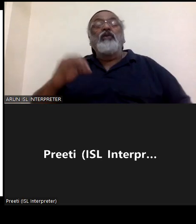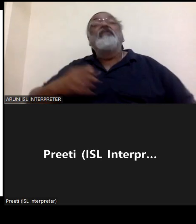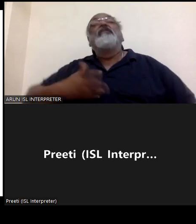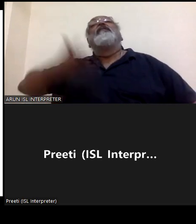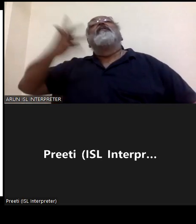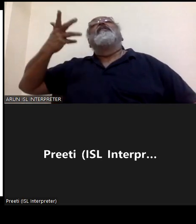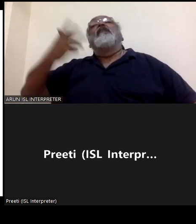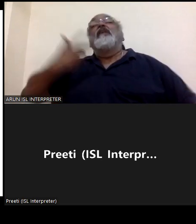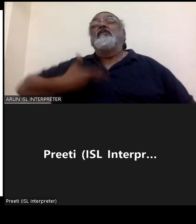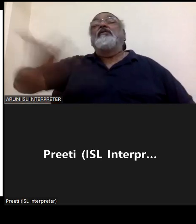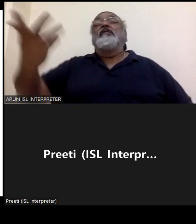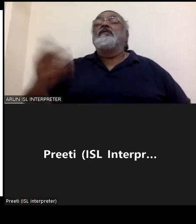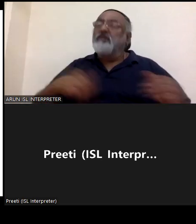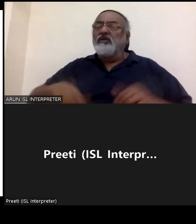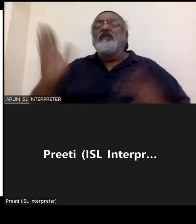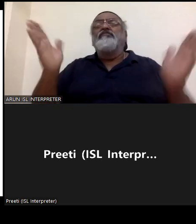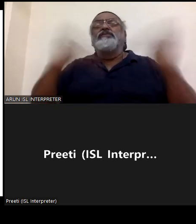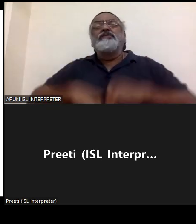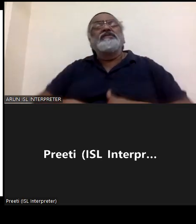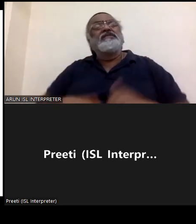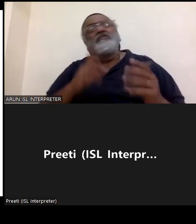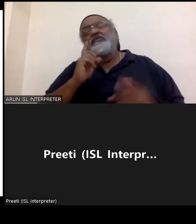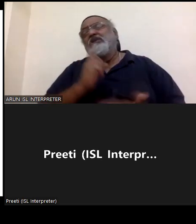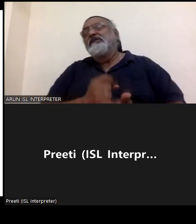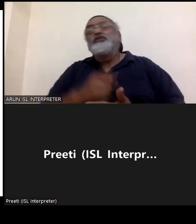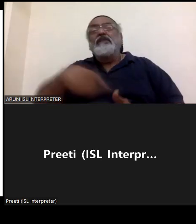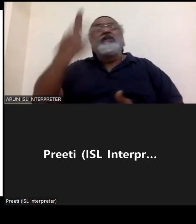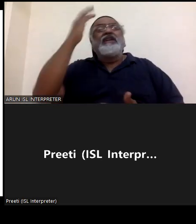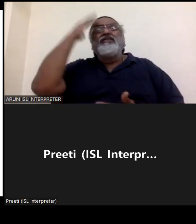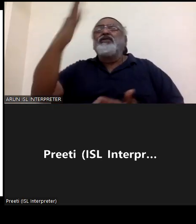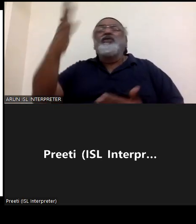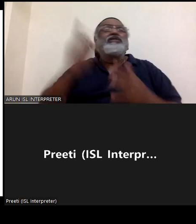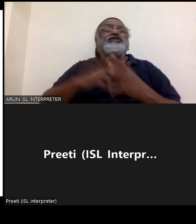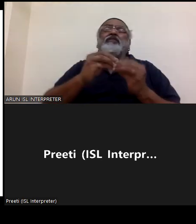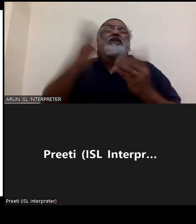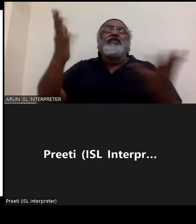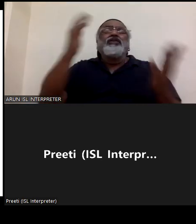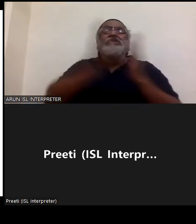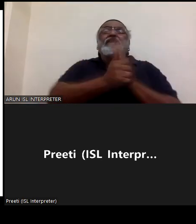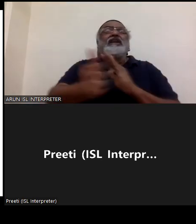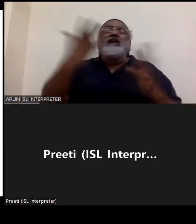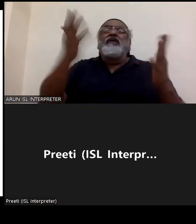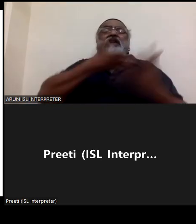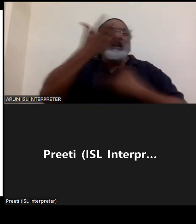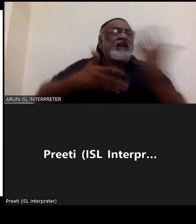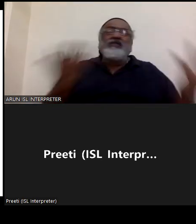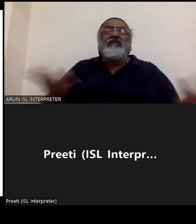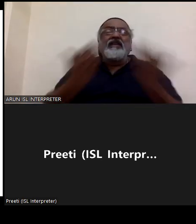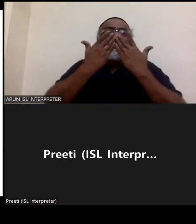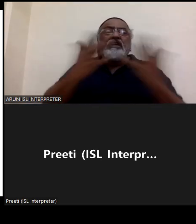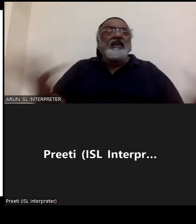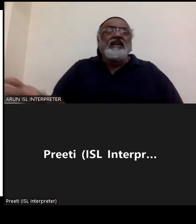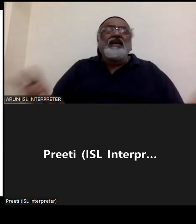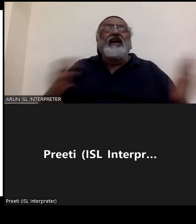पहचान को लेकर उस काम को पकड़ लेंगे जो आपको नहीं आता है, या उसके बारे में आपको समझ नहीं है कि आगे काम कैसे करना है,